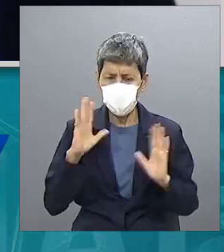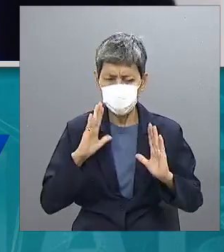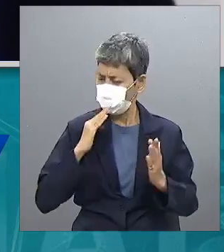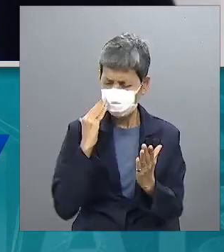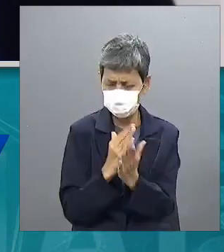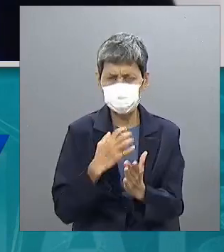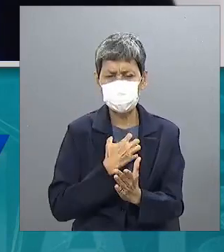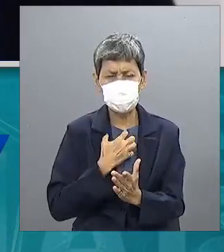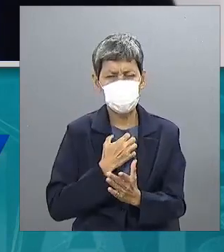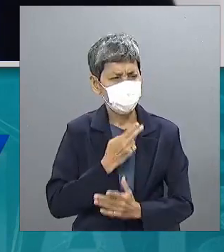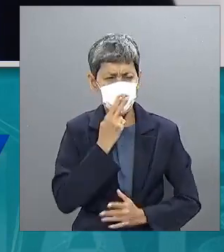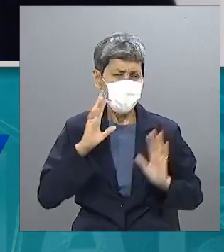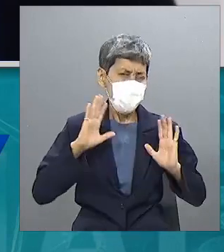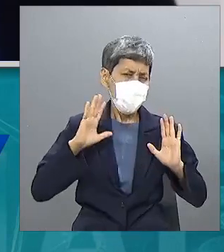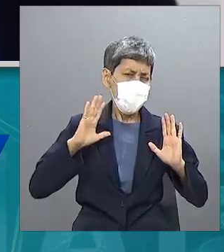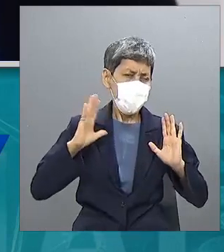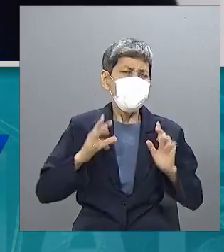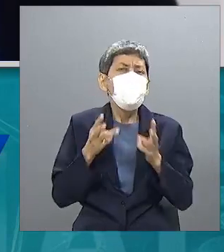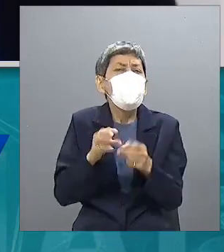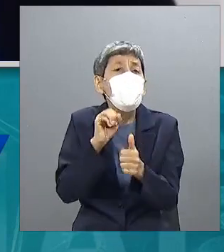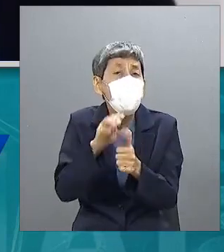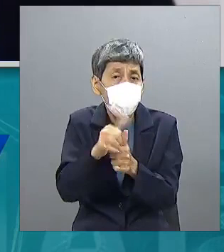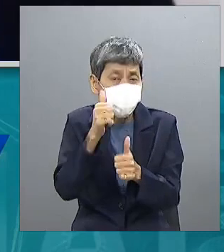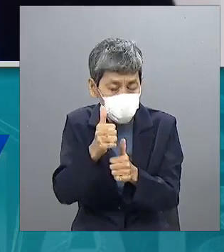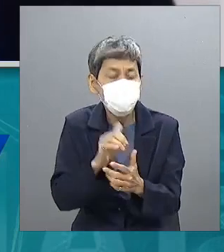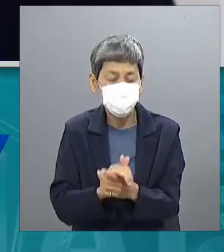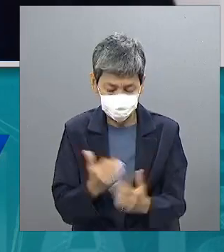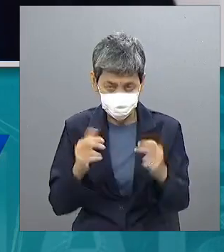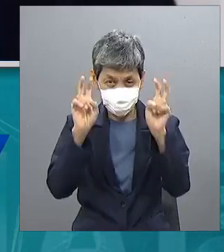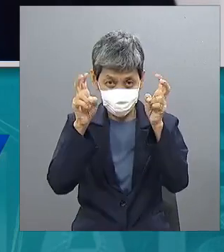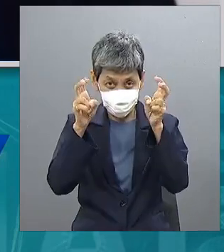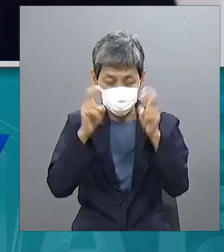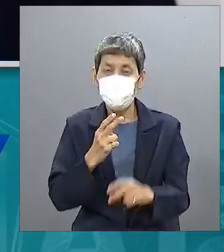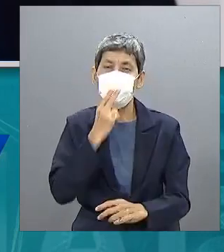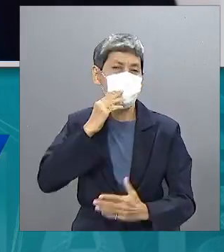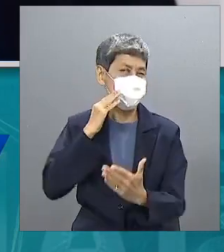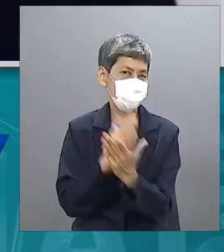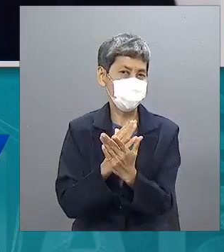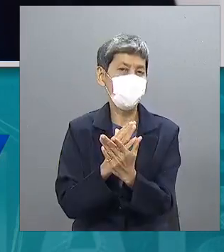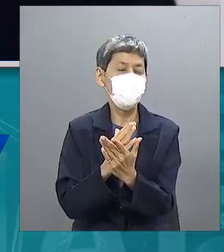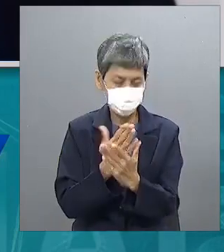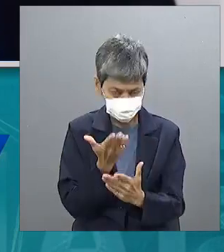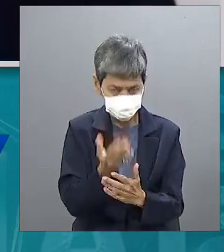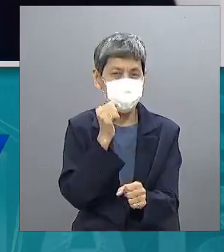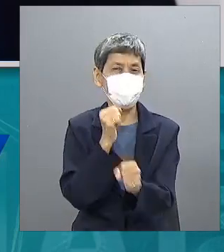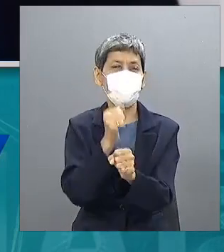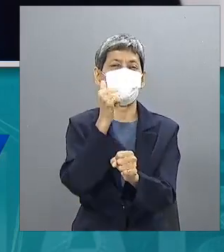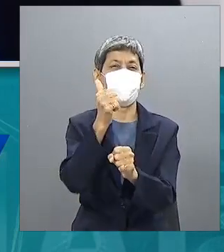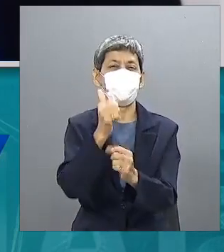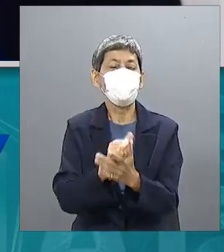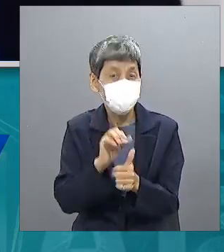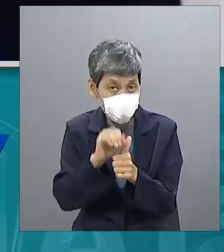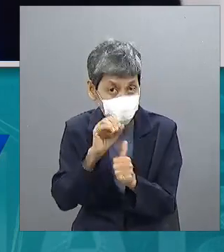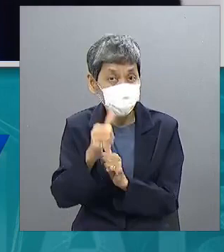จะลดความเสี่ยงตรงนี้แล้วก็ตาม Conceptเลยนะคะเลิกสูบลดเสี่ยงคุณทำได้ค่ะนกได้แนะนำยังไงดี